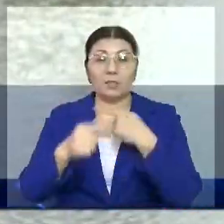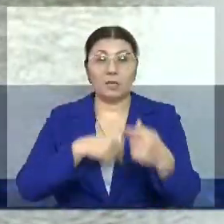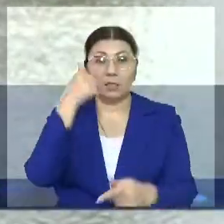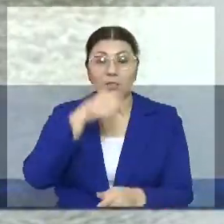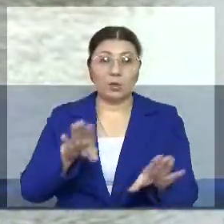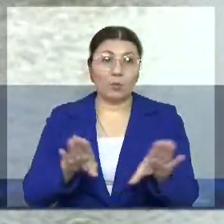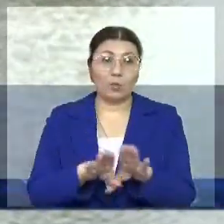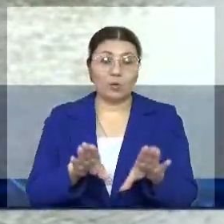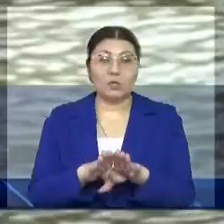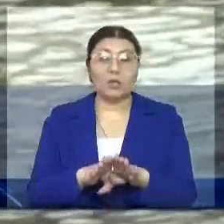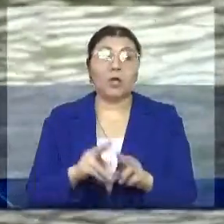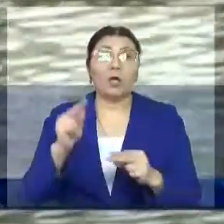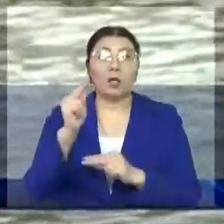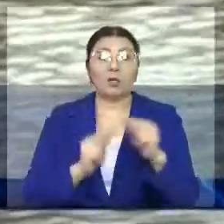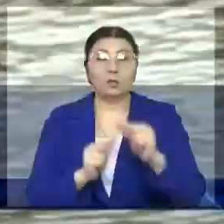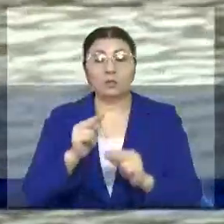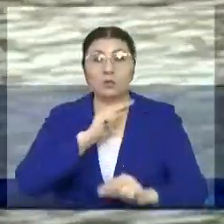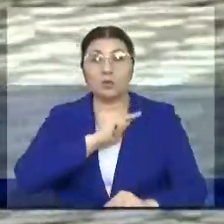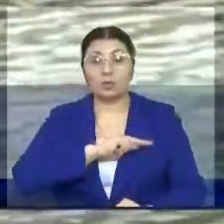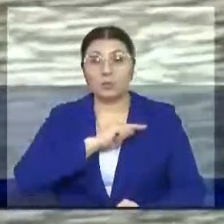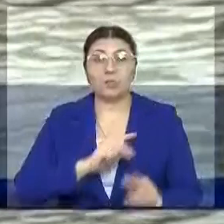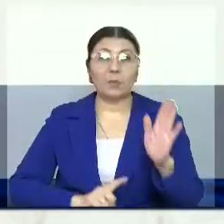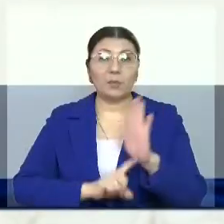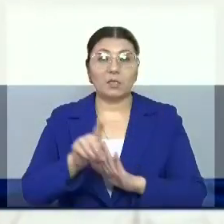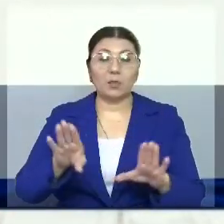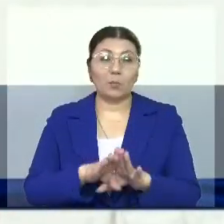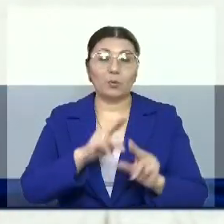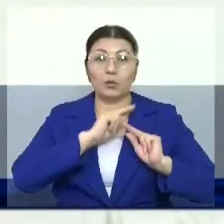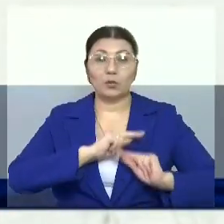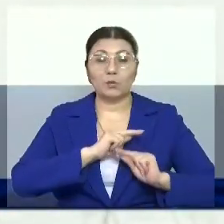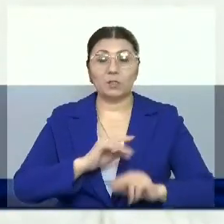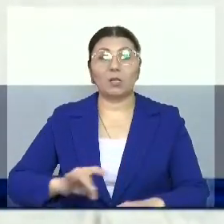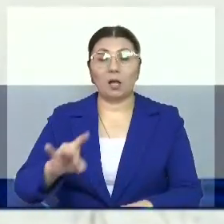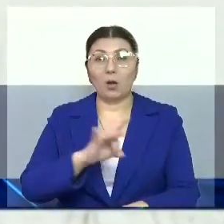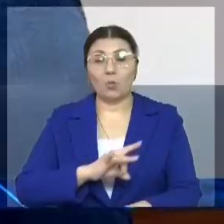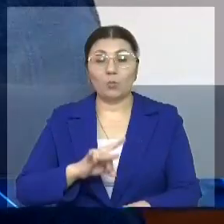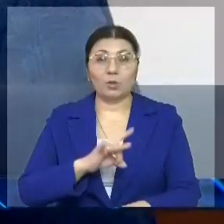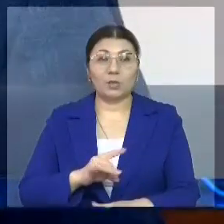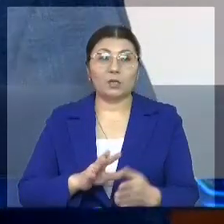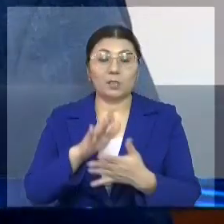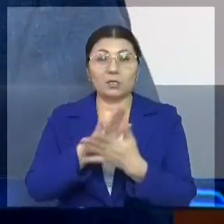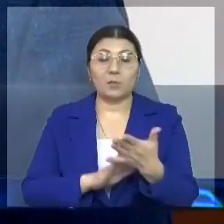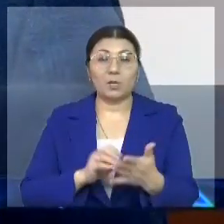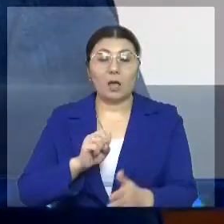аталған нысандардың құрылыс жұмыстары қолға алынады. Әрі мұндай жұмыстар аудандарда да жалғасын табады. Алға